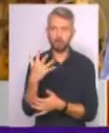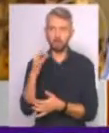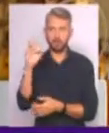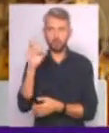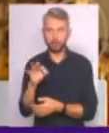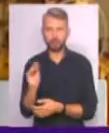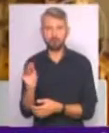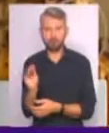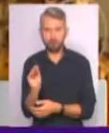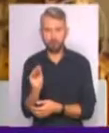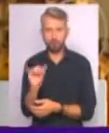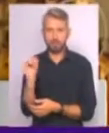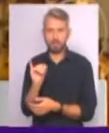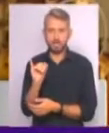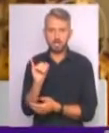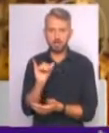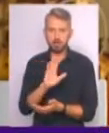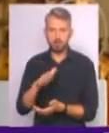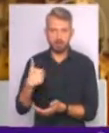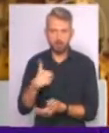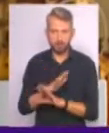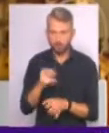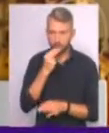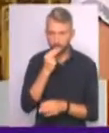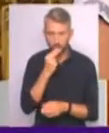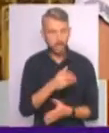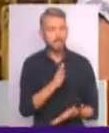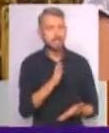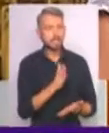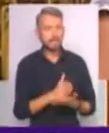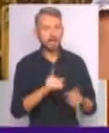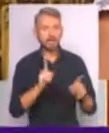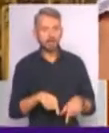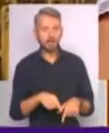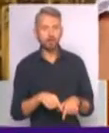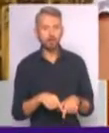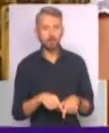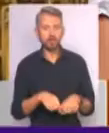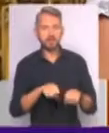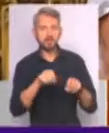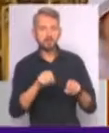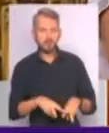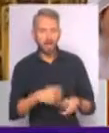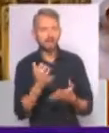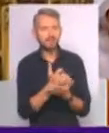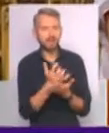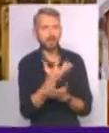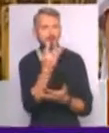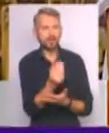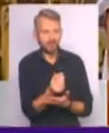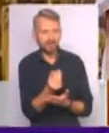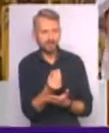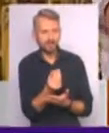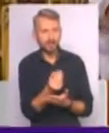25% жирності і не є корисним продуктом. Ну, ви знаєте, є навіть розгрузочні сметанні дні, тому що вважається, що от цей